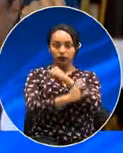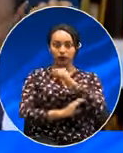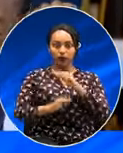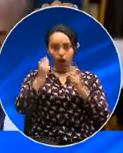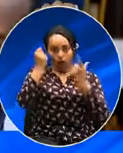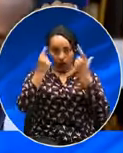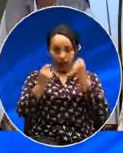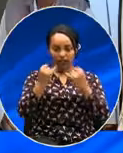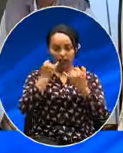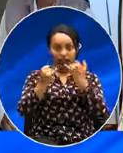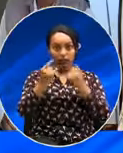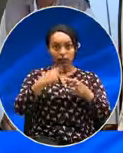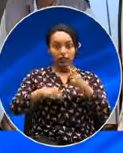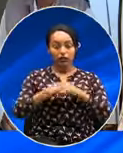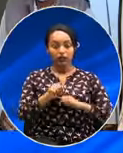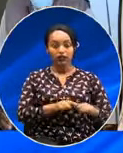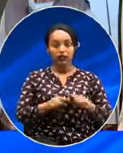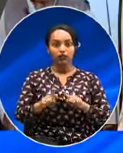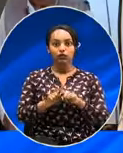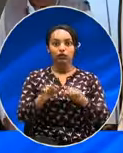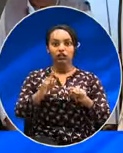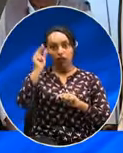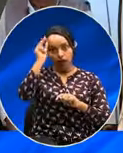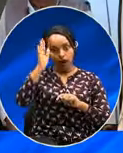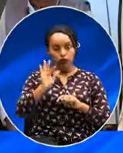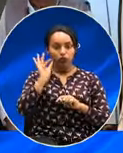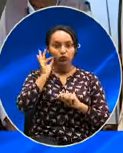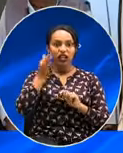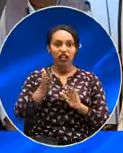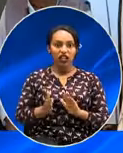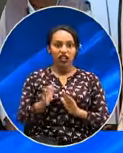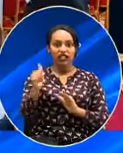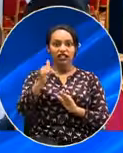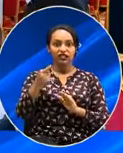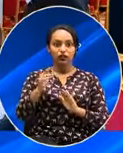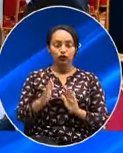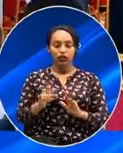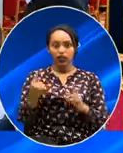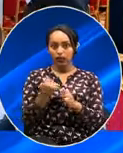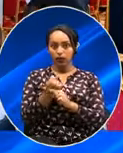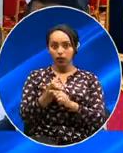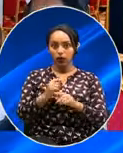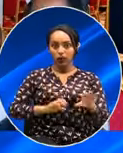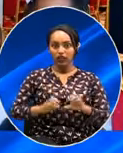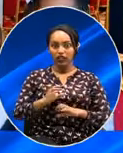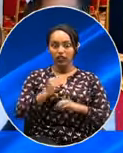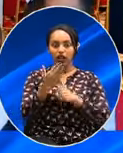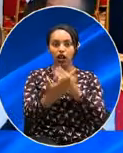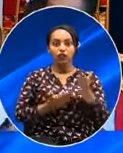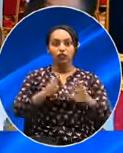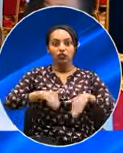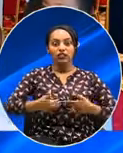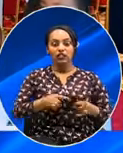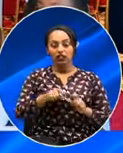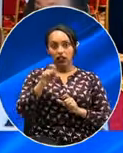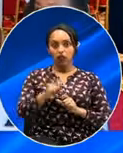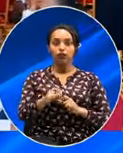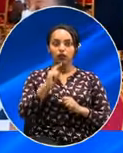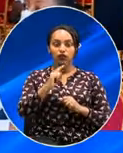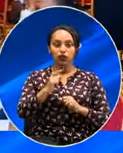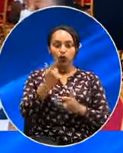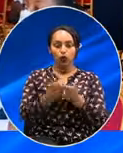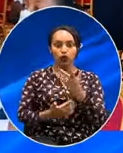ሀገራዊ መግባባትና እርቅም እንዲመጣ ደግሞ በተለይ ባህላዊ የሽምግልና እሴቶች ተግባራዊ መደረግና አገልግሎት መስጠት እንዳለባቸው